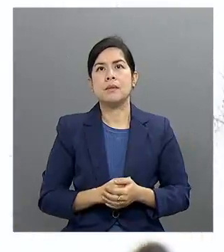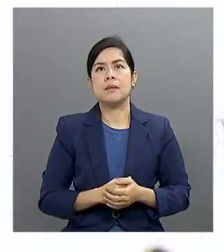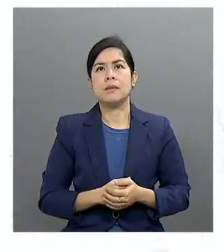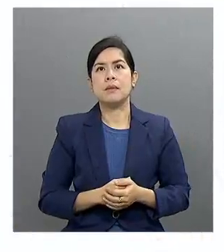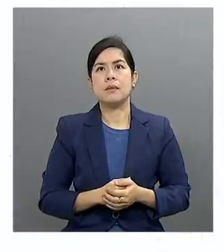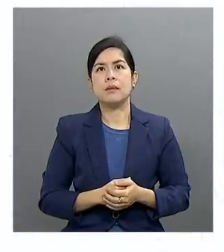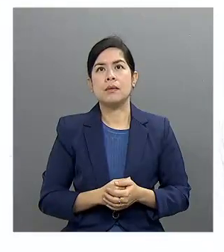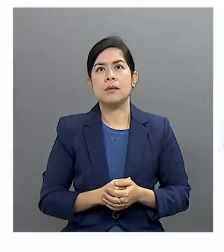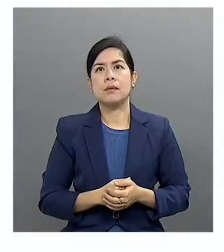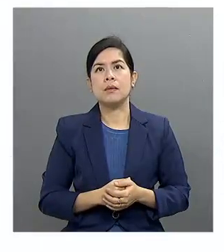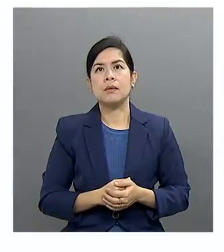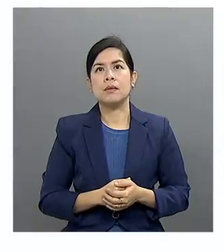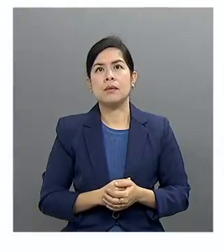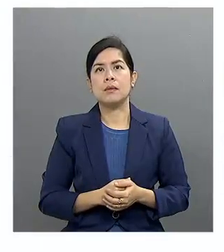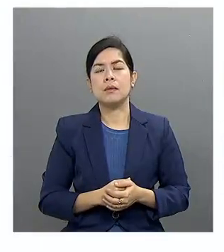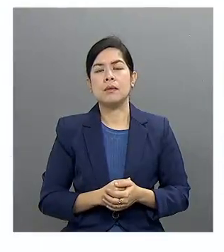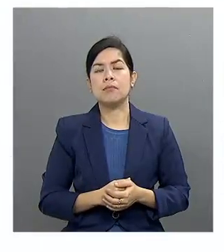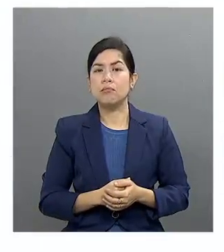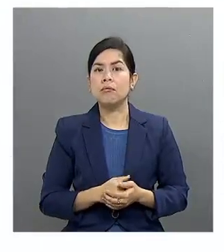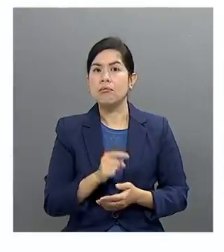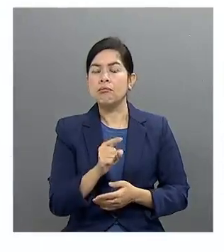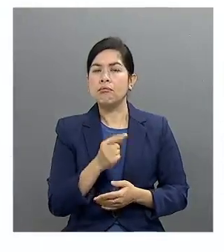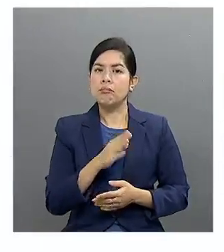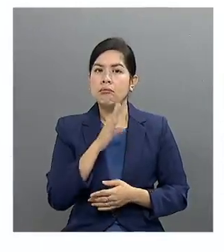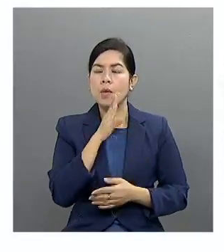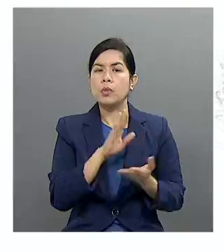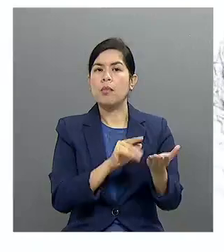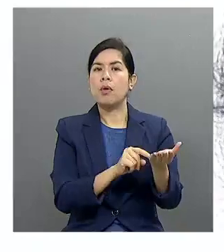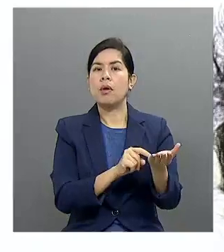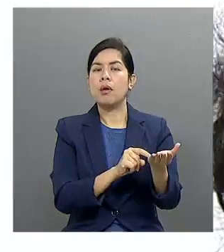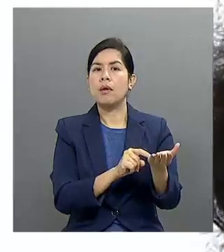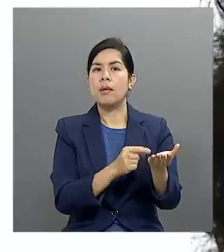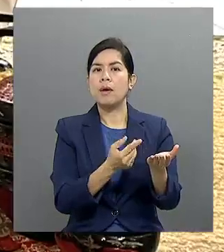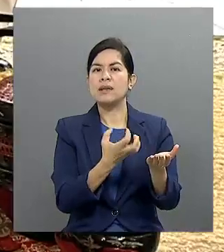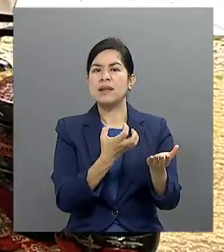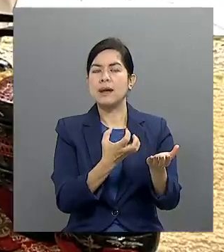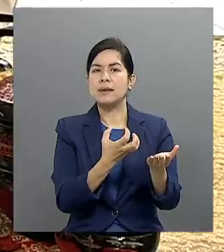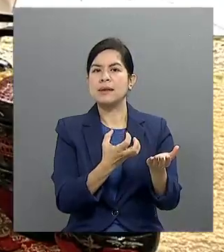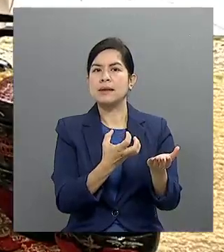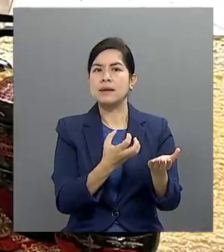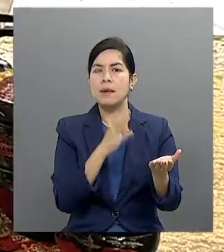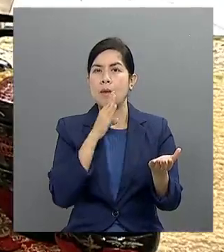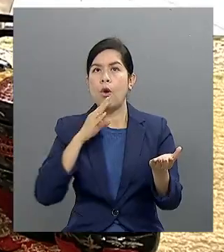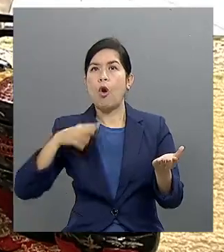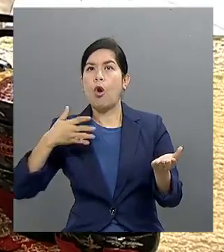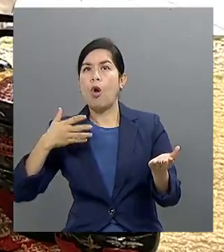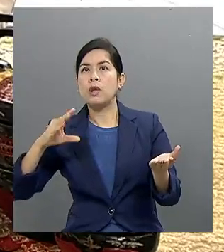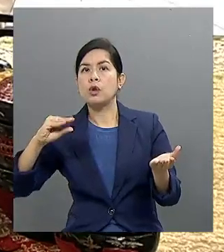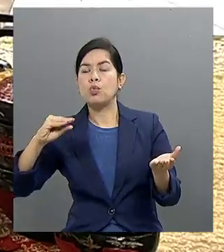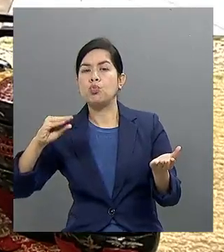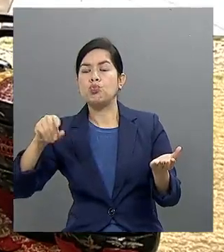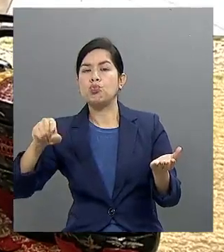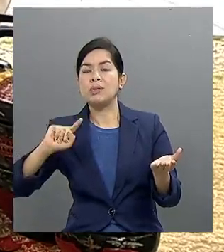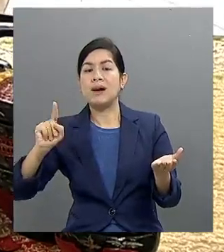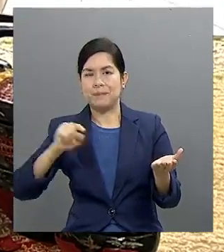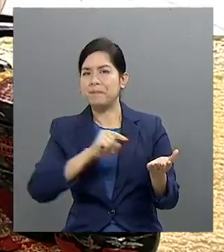เหนียวลูกใช่หรอ คือถ้าวางเขาเอาไว้อ่ะค่ะเขาก็จะกลับแข็งขึ้นนิดนึงแต่ว่าถ้าร้อนๆเขาก็จะแบบเหนียวนุ่ม อร่อย แล้วแต่ชอบ ใช่ไหม